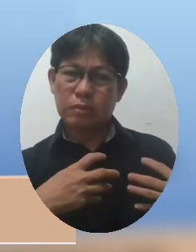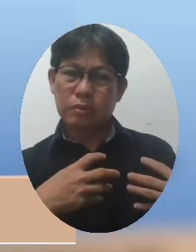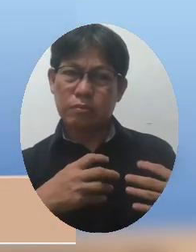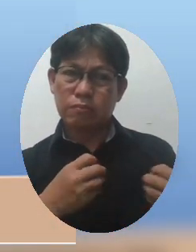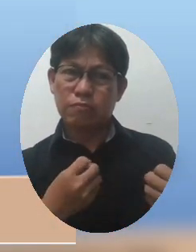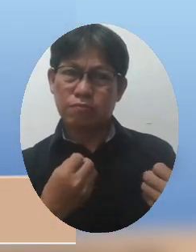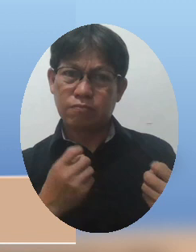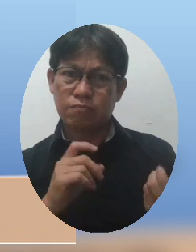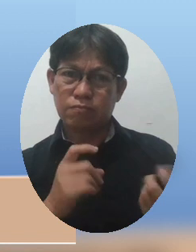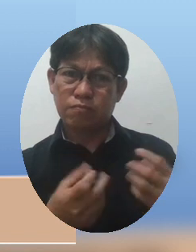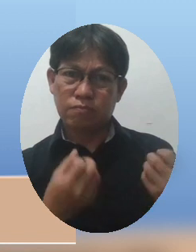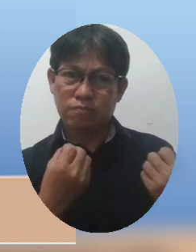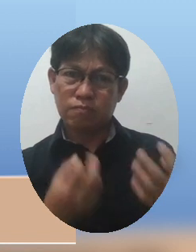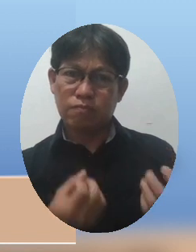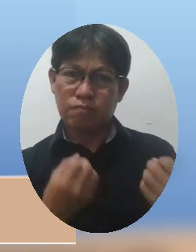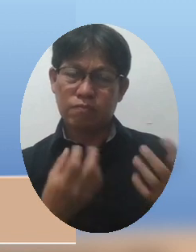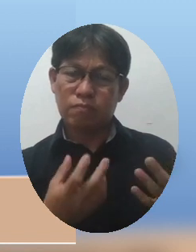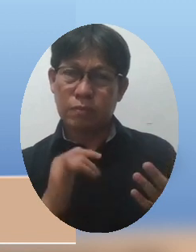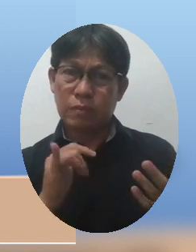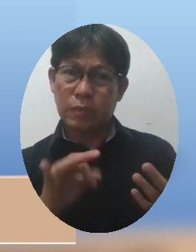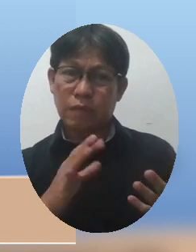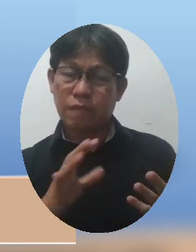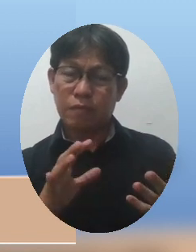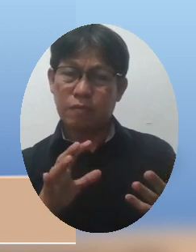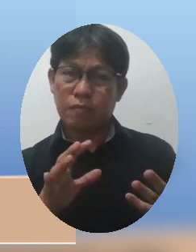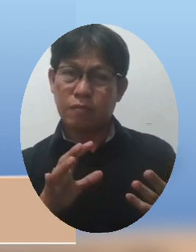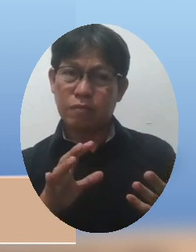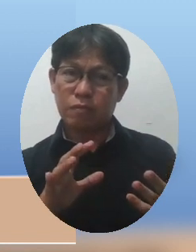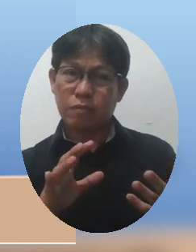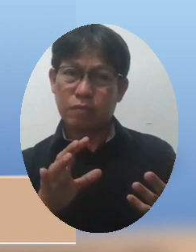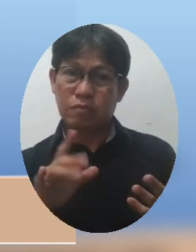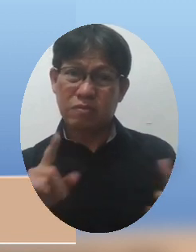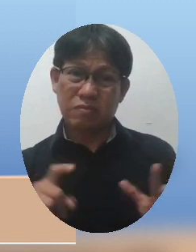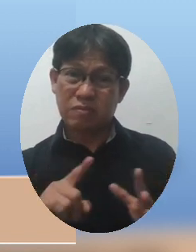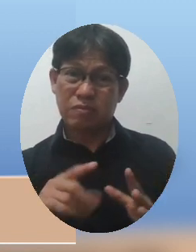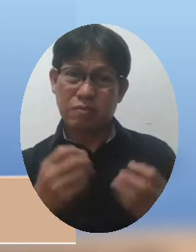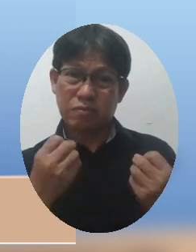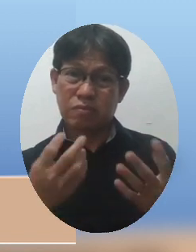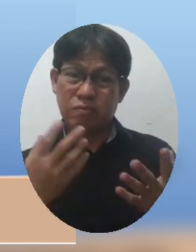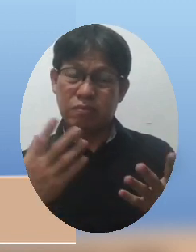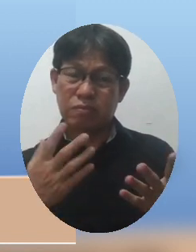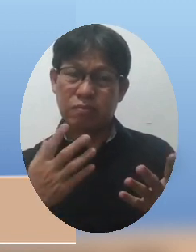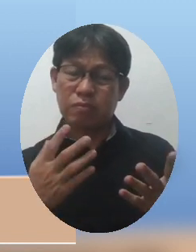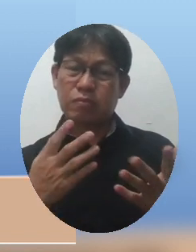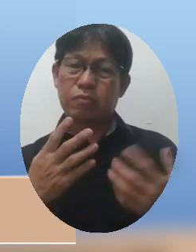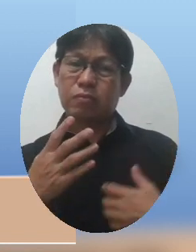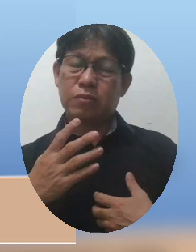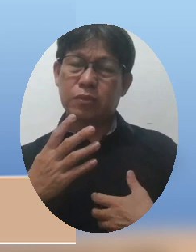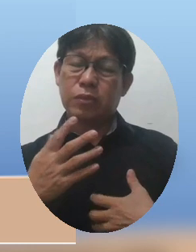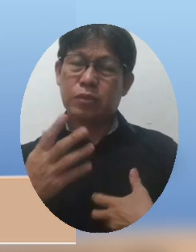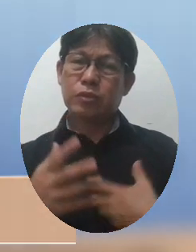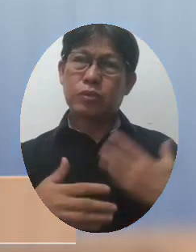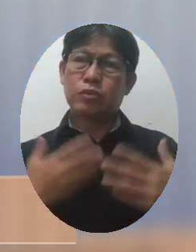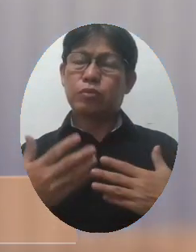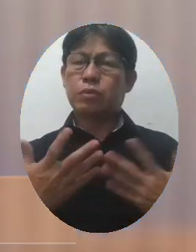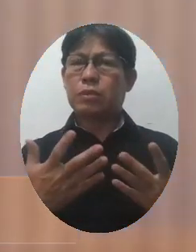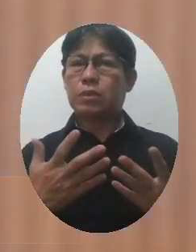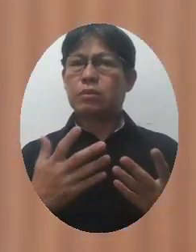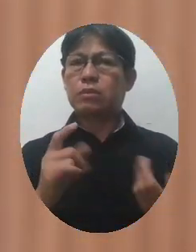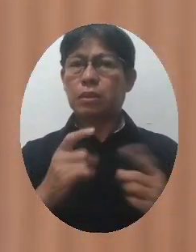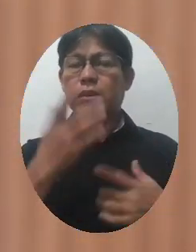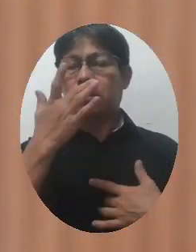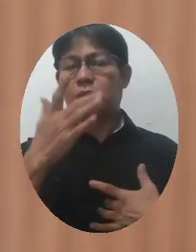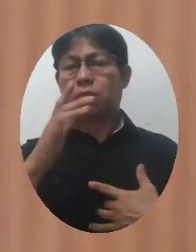doon dumami. Ngayon, kapag nagkaroon na ng pagdami ng schistosome sa atay, maaari magkaroon ng